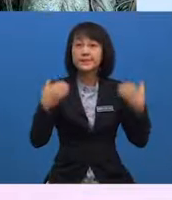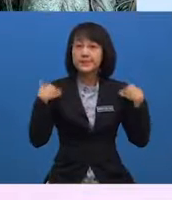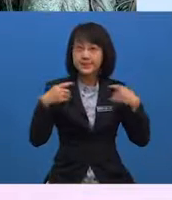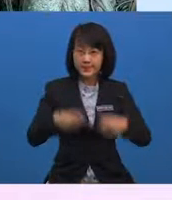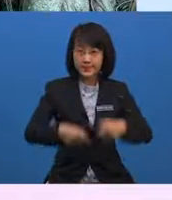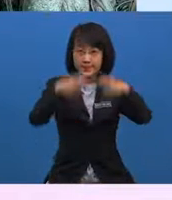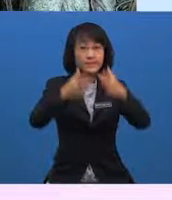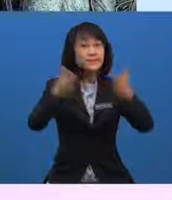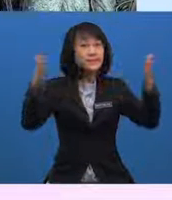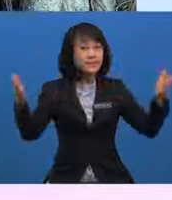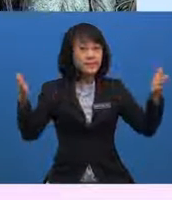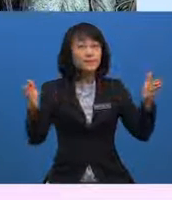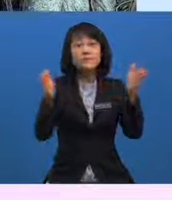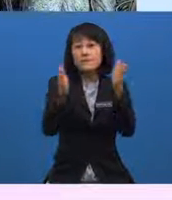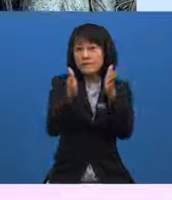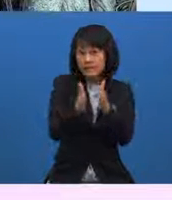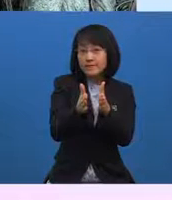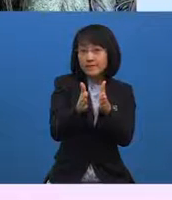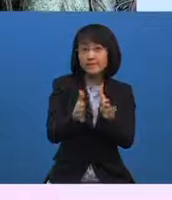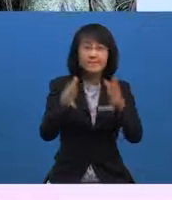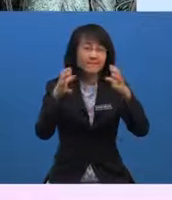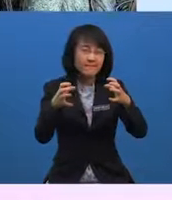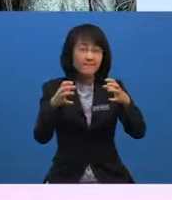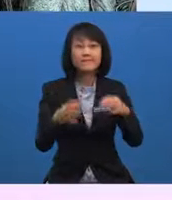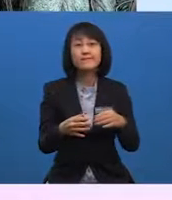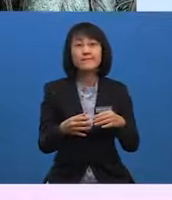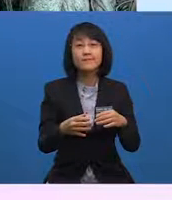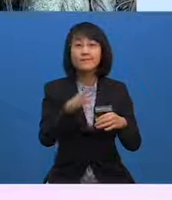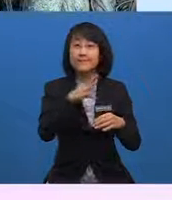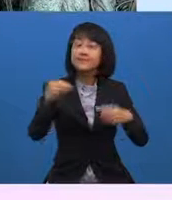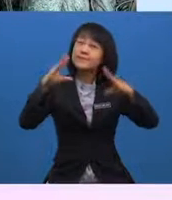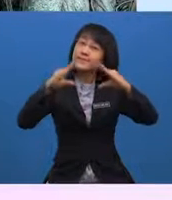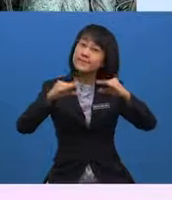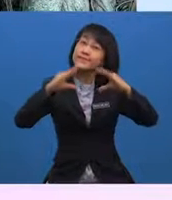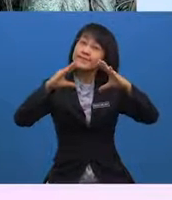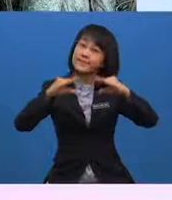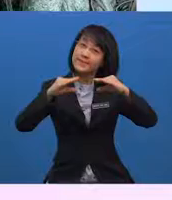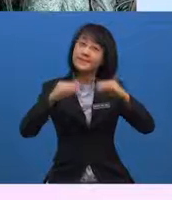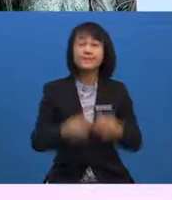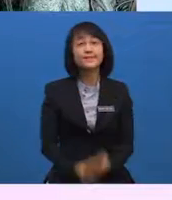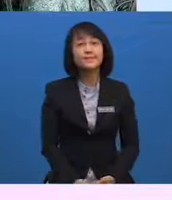yang besar, kecil, keras dan lembut.